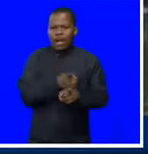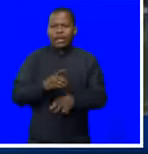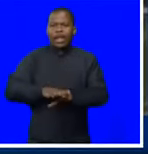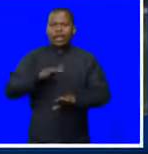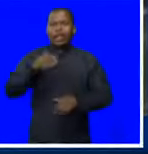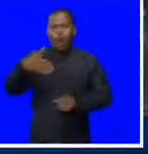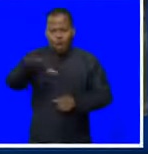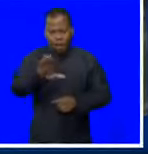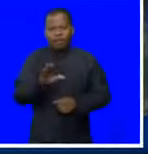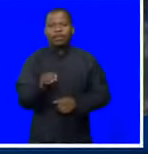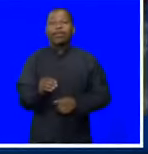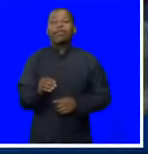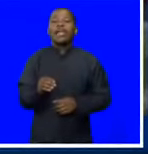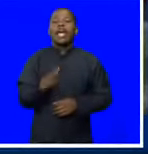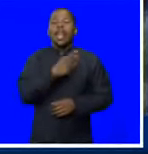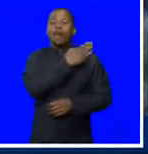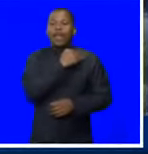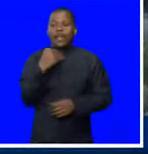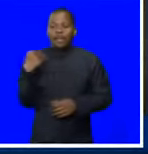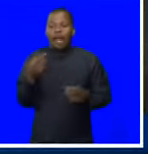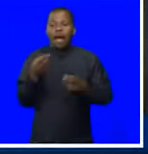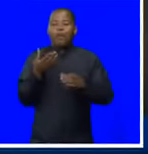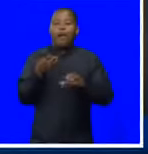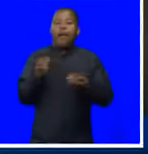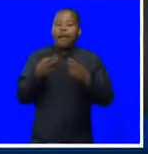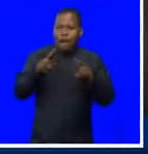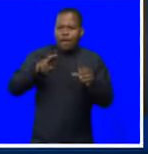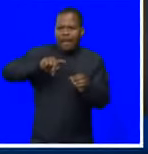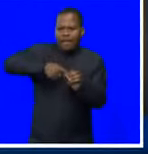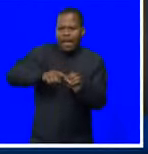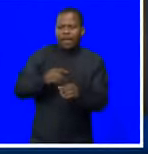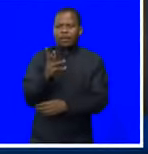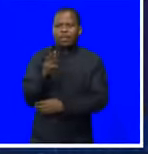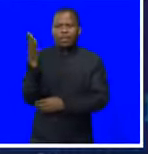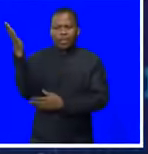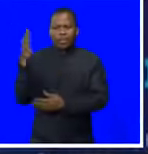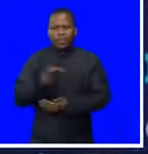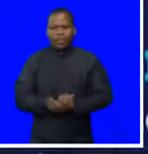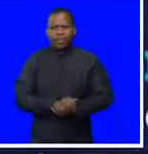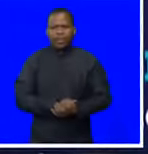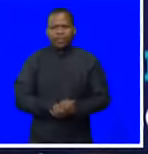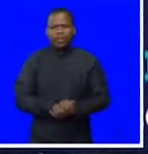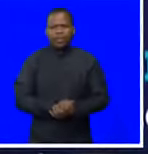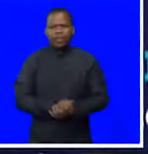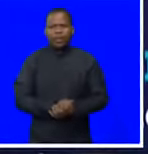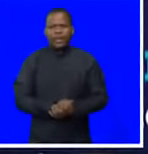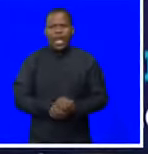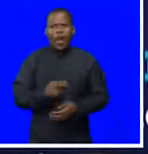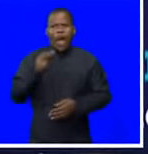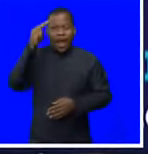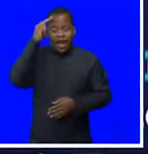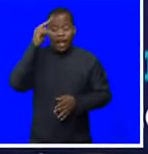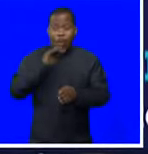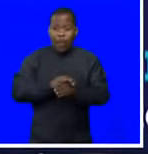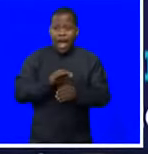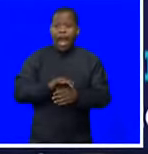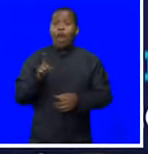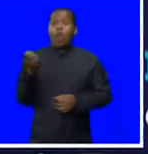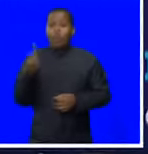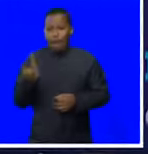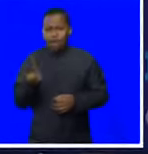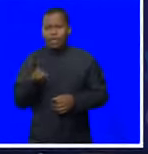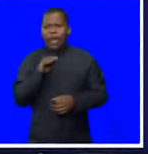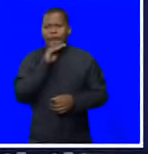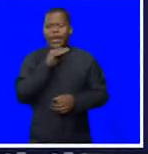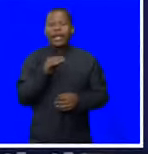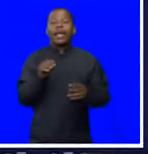labathathu asesibeve labo foreign ministers balamavela amabili bayiteka le Tindzaba. We understand very well Turkey's security concerns on the